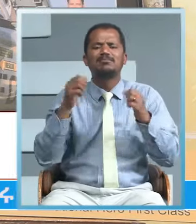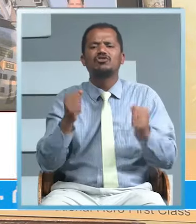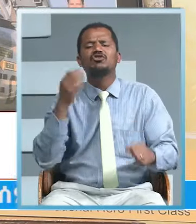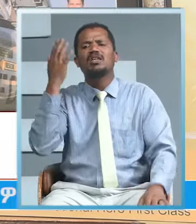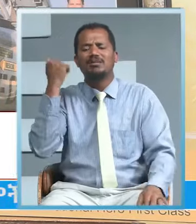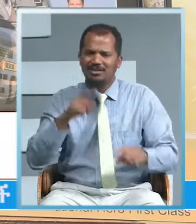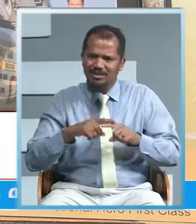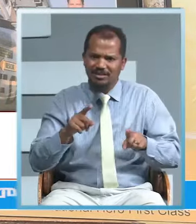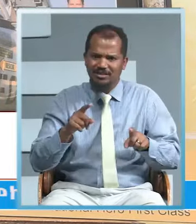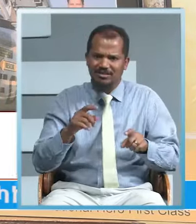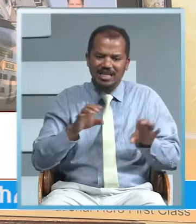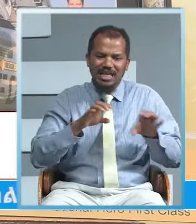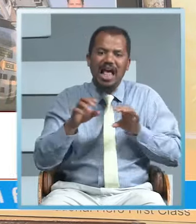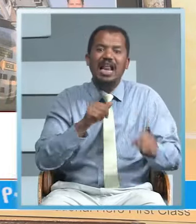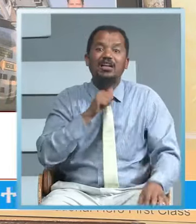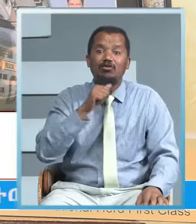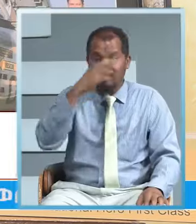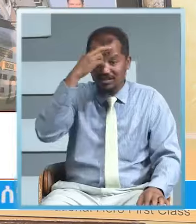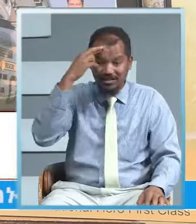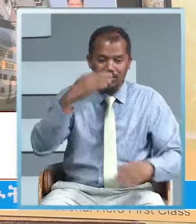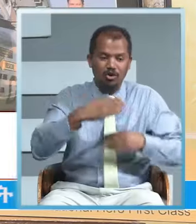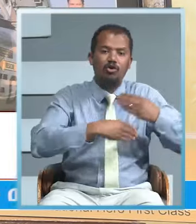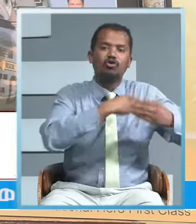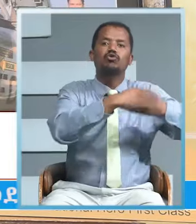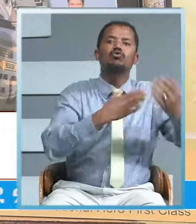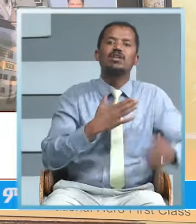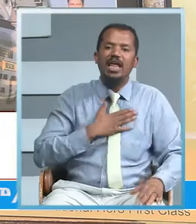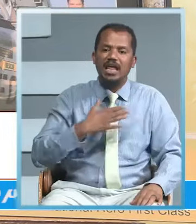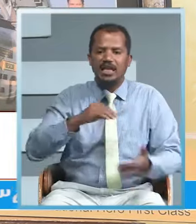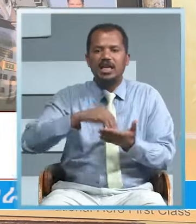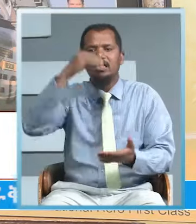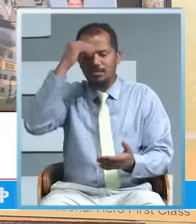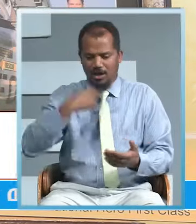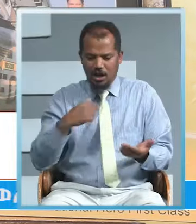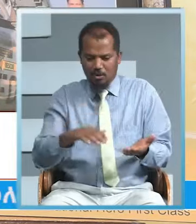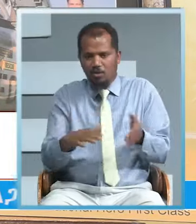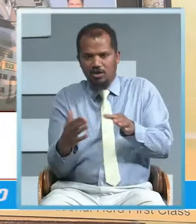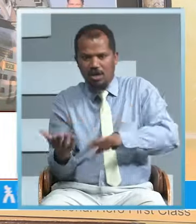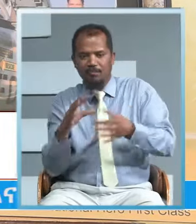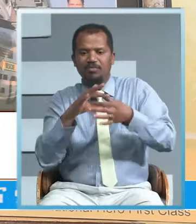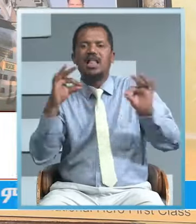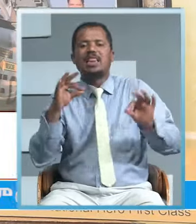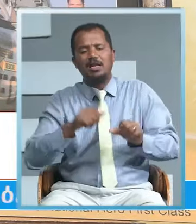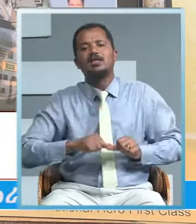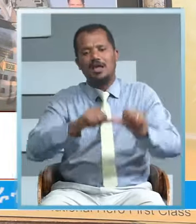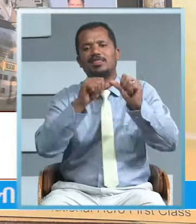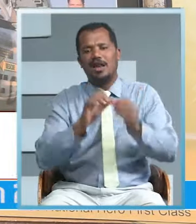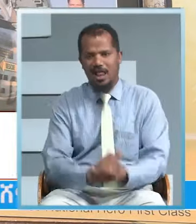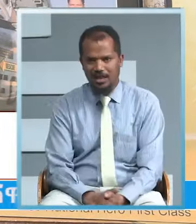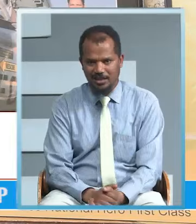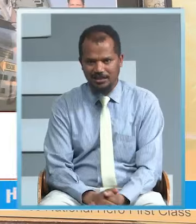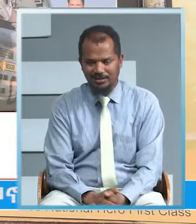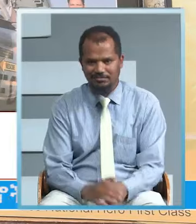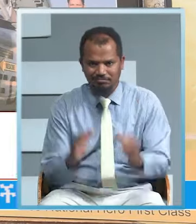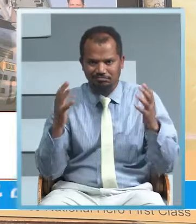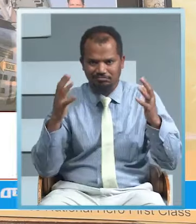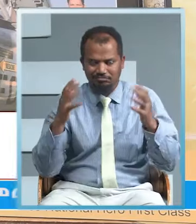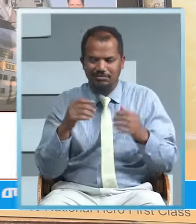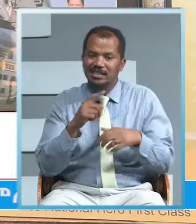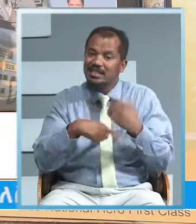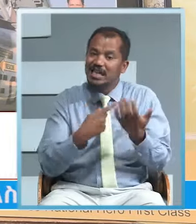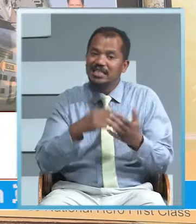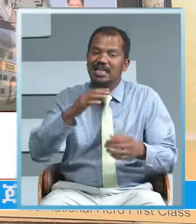ነበረ፣ ግን ያላደረኩበት ምክንያት ትውልዴ እንዲማር እኔ ሞታለሁ ታሪክ ይቀጥላል።